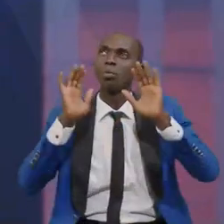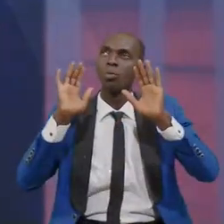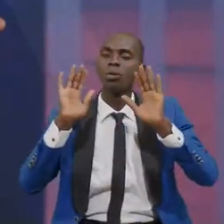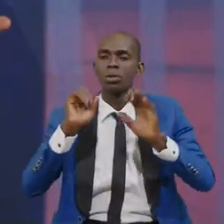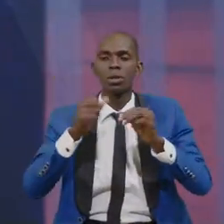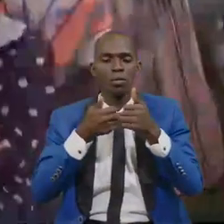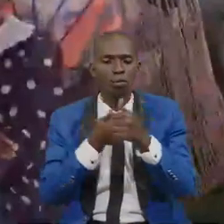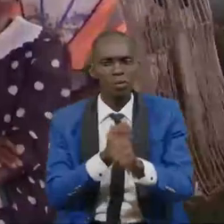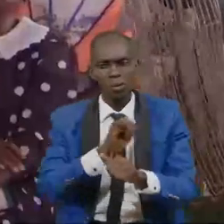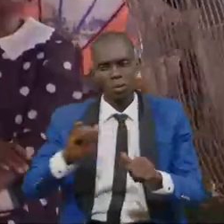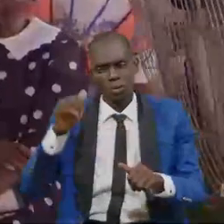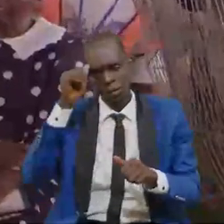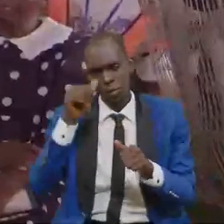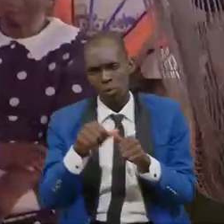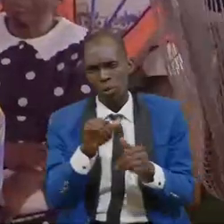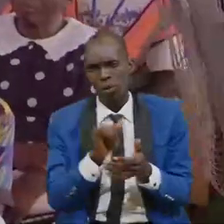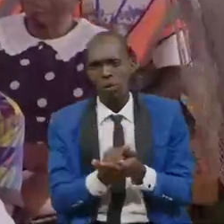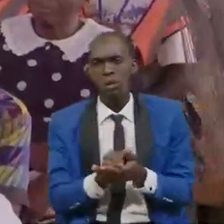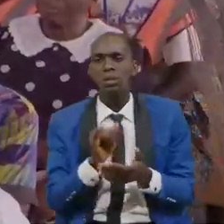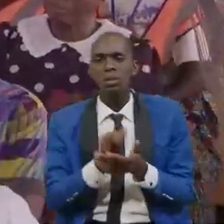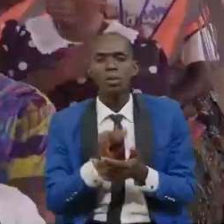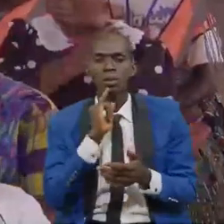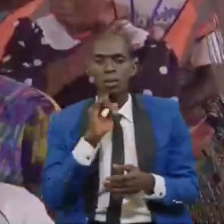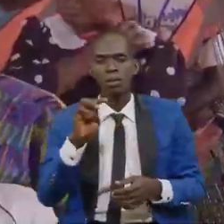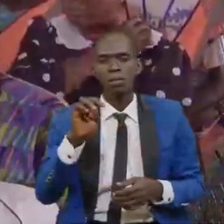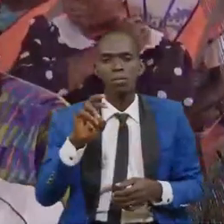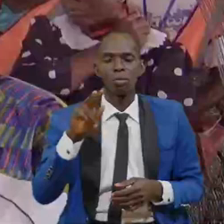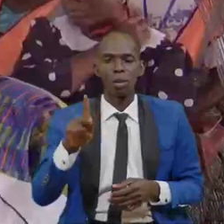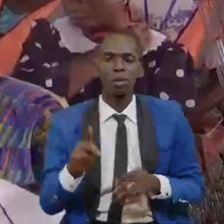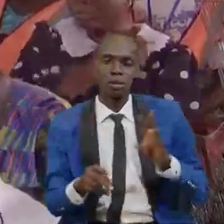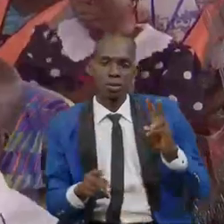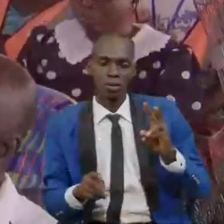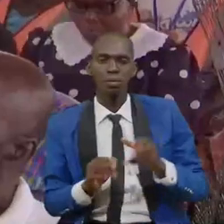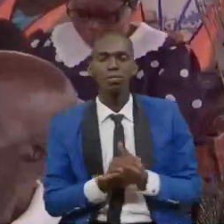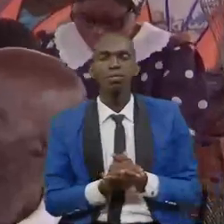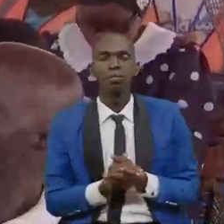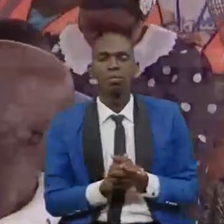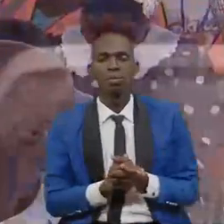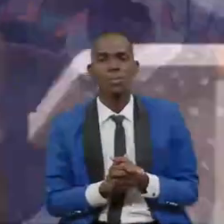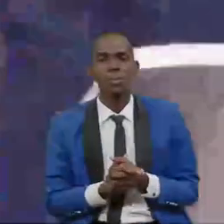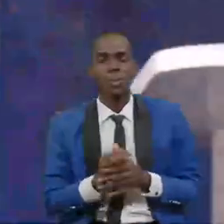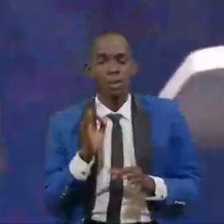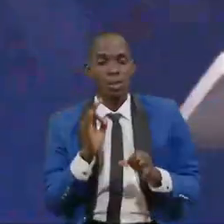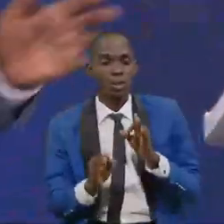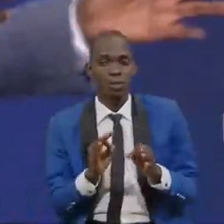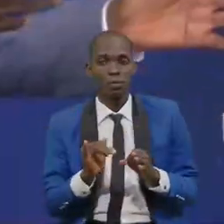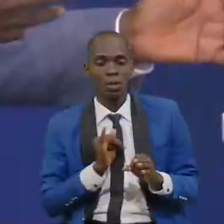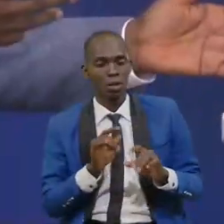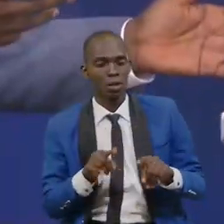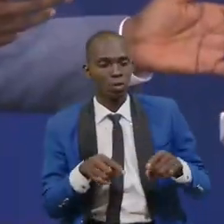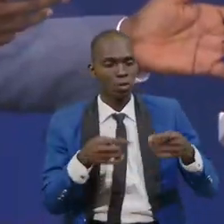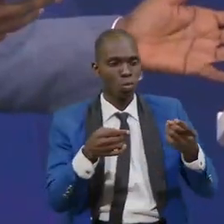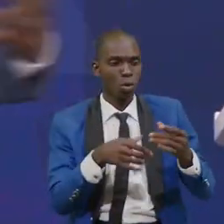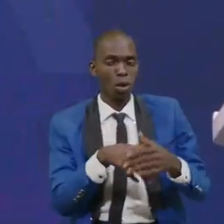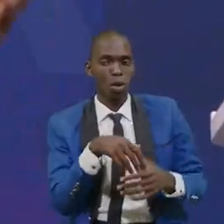prodiges. Rappelez-vous cela. Ça, c'est Marc 16, 20. Si je vais,